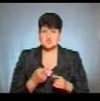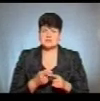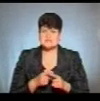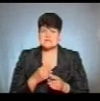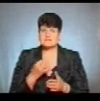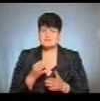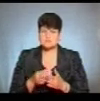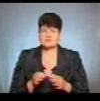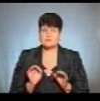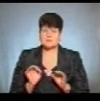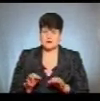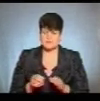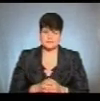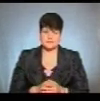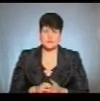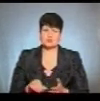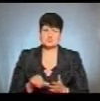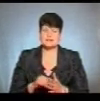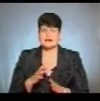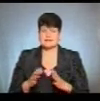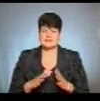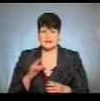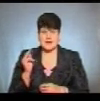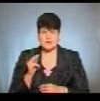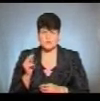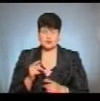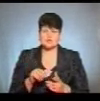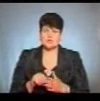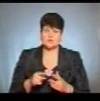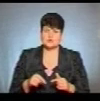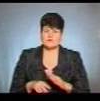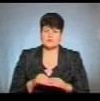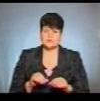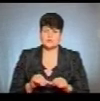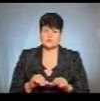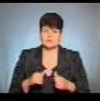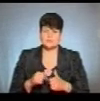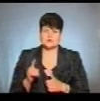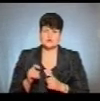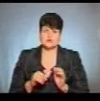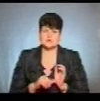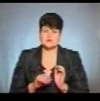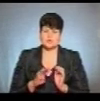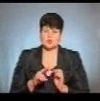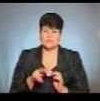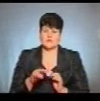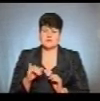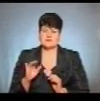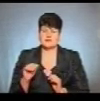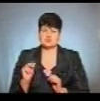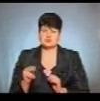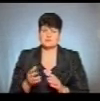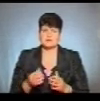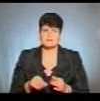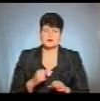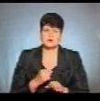відповідь правильна. Учасниця тренінгу, член окружної виборчої комісії номер 164 Любов Іванчук бере участь у роботі